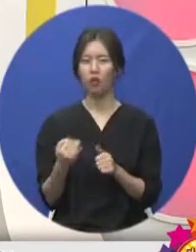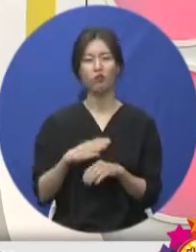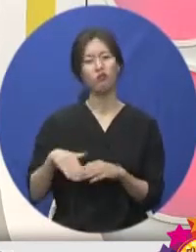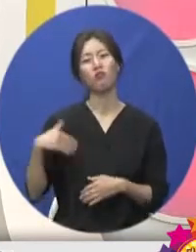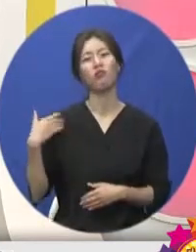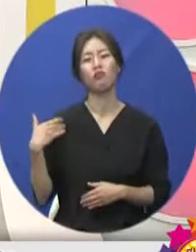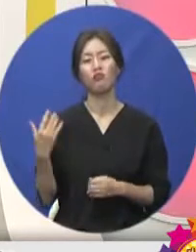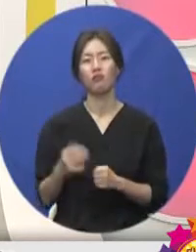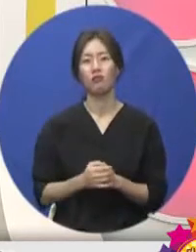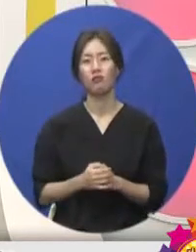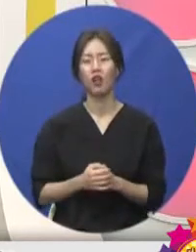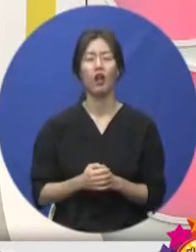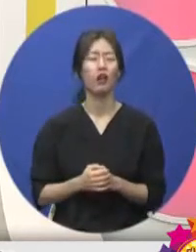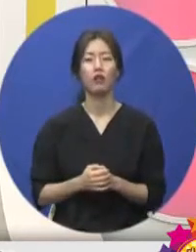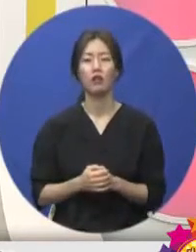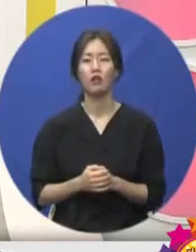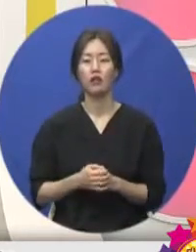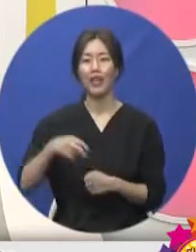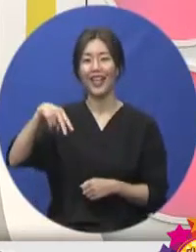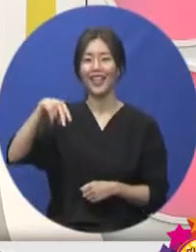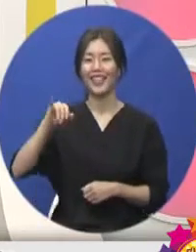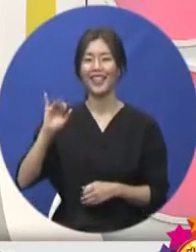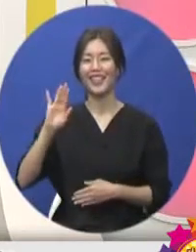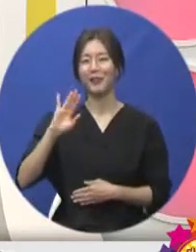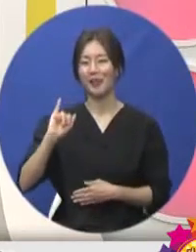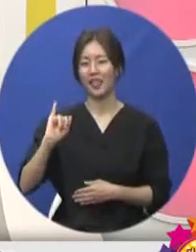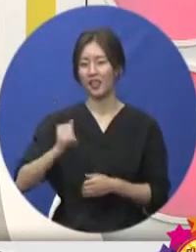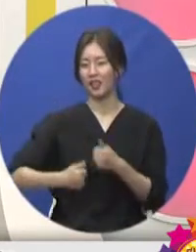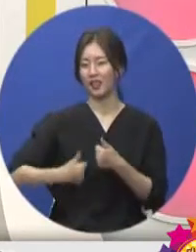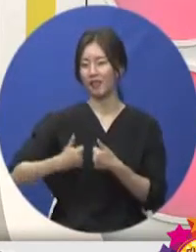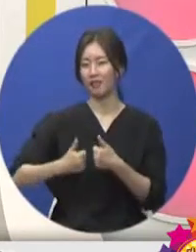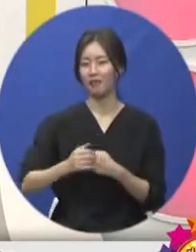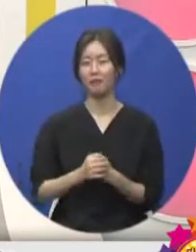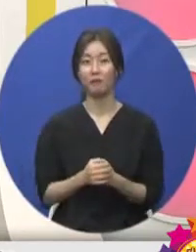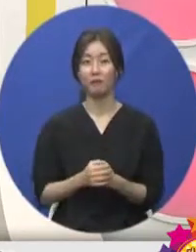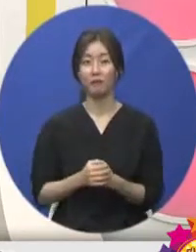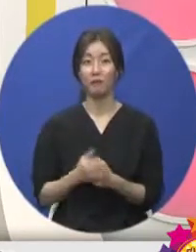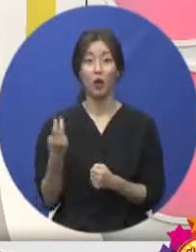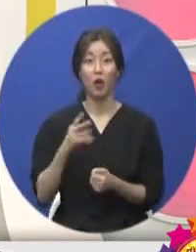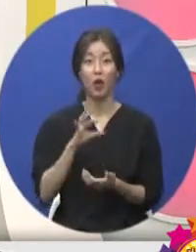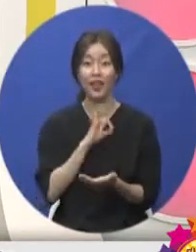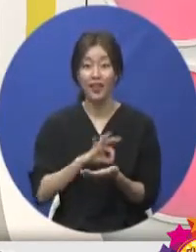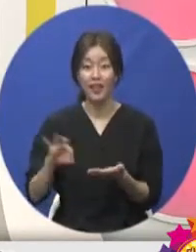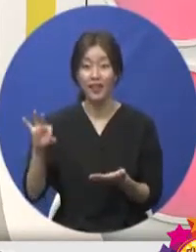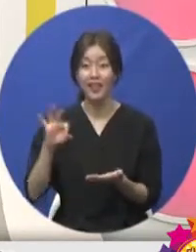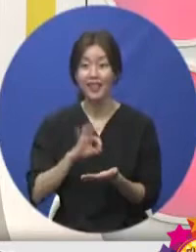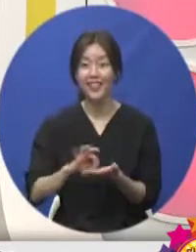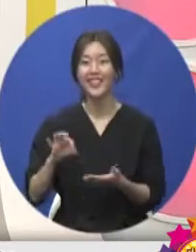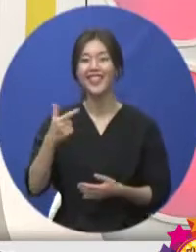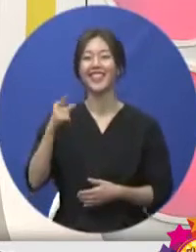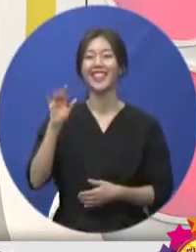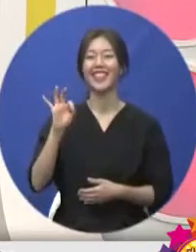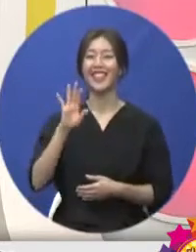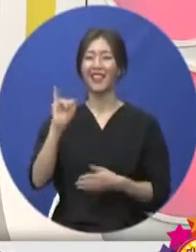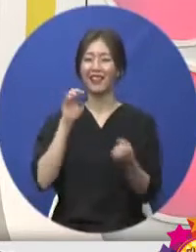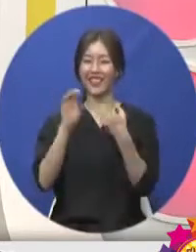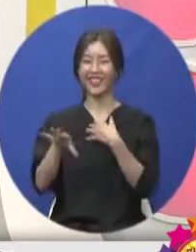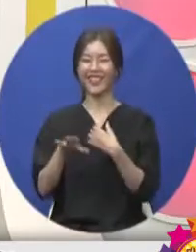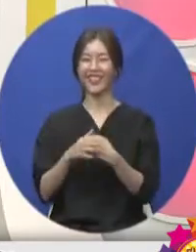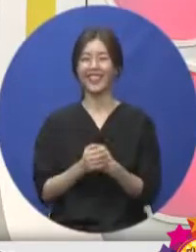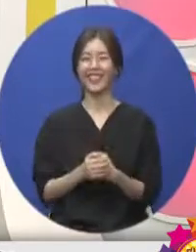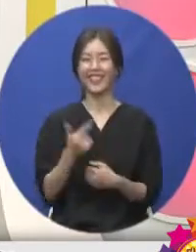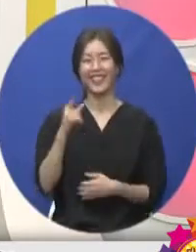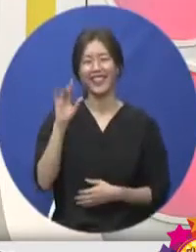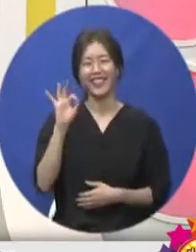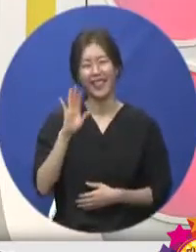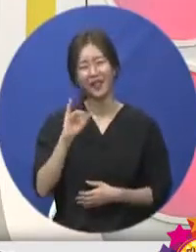모르겠네요. 몰라요? 오늘도 모르겠습니다. 12. 12? 네. 낭비가 아 이거 답이죠. 그 다음 해줄 거. 에이, 그